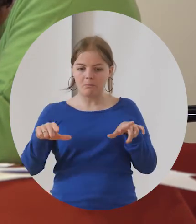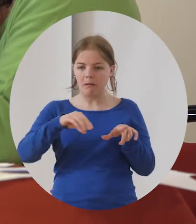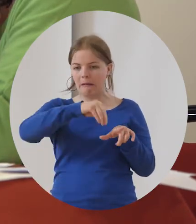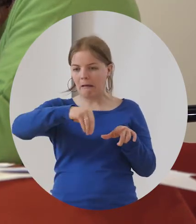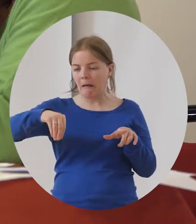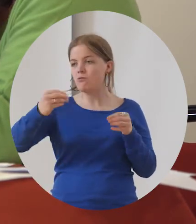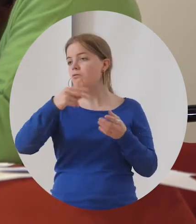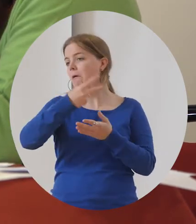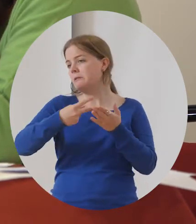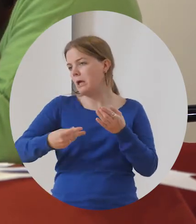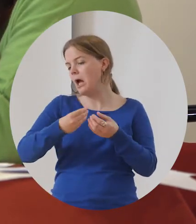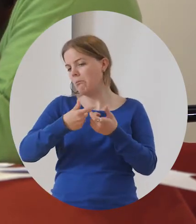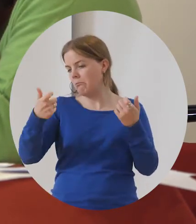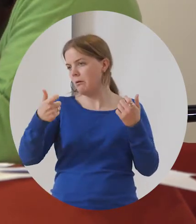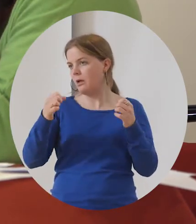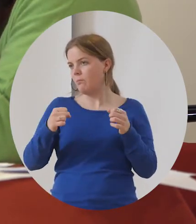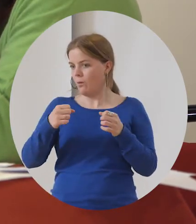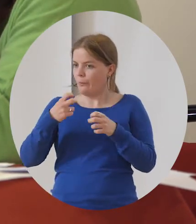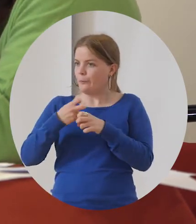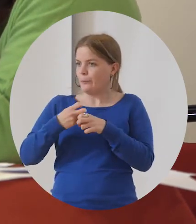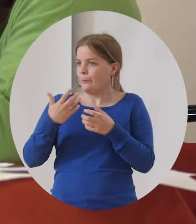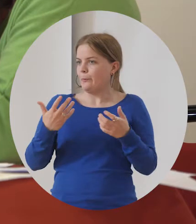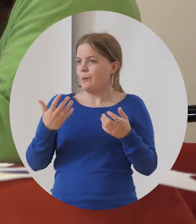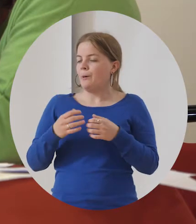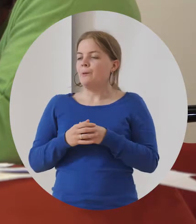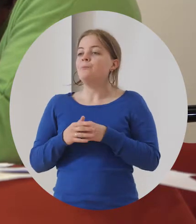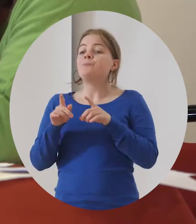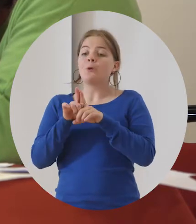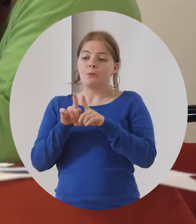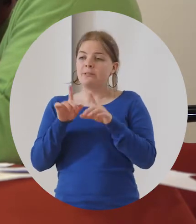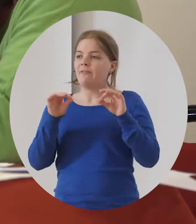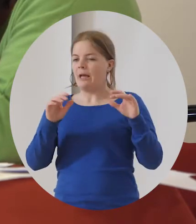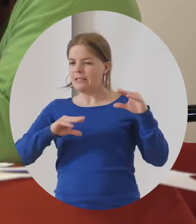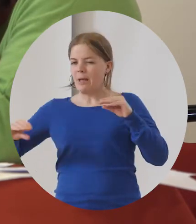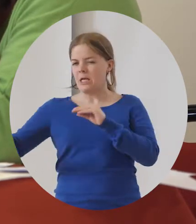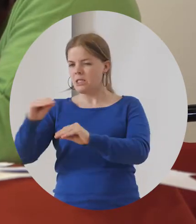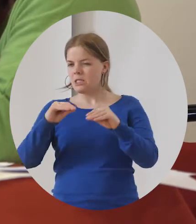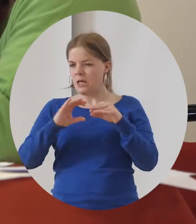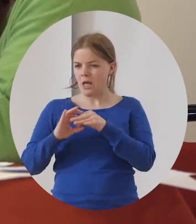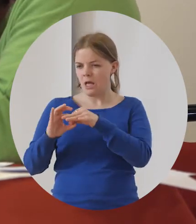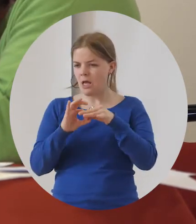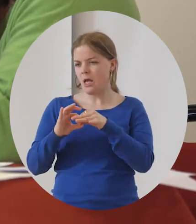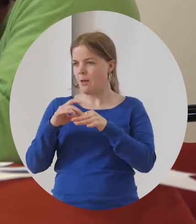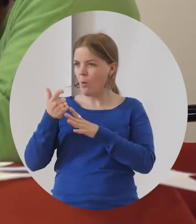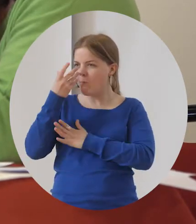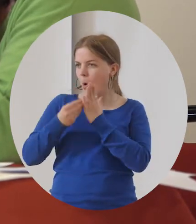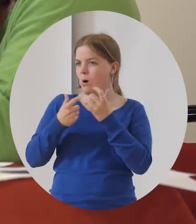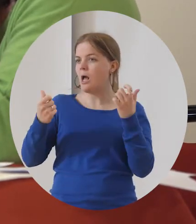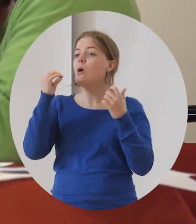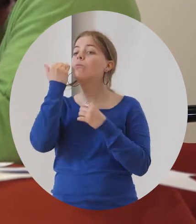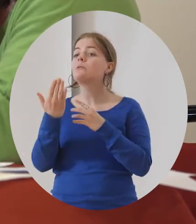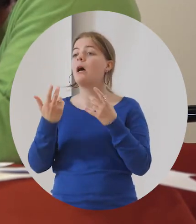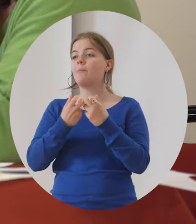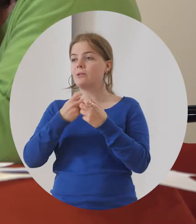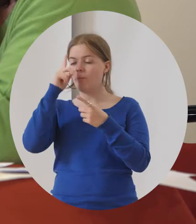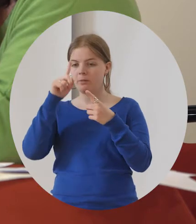dessin ou écriture après pour les plus grands. Et puis ce lien avec l'espace aussi, on l'a vu, et donc tout ce qui est la difficulté